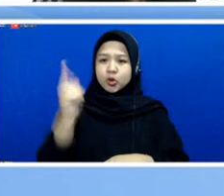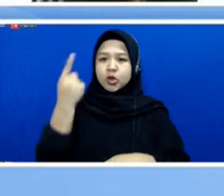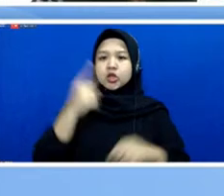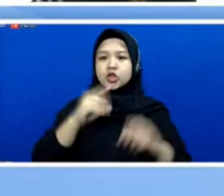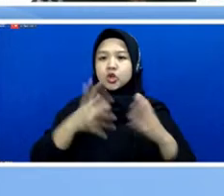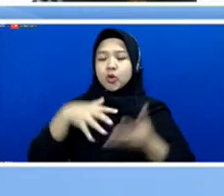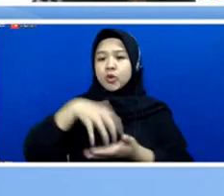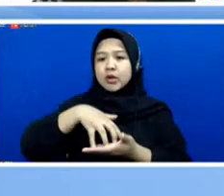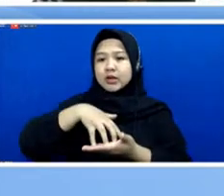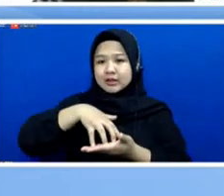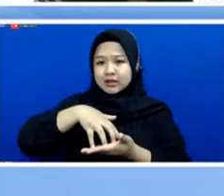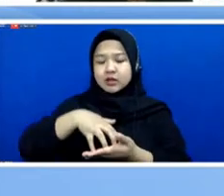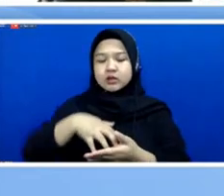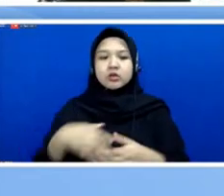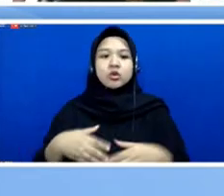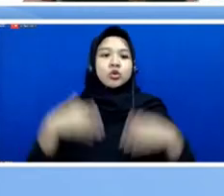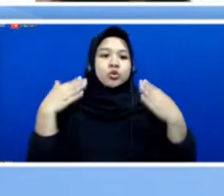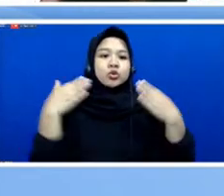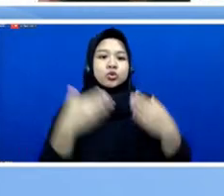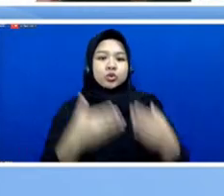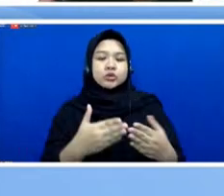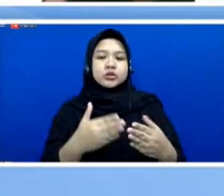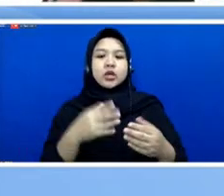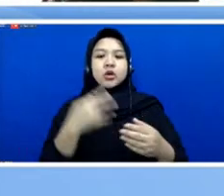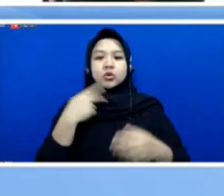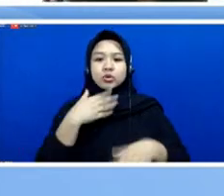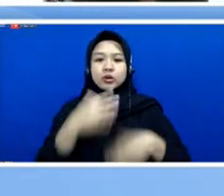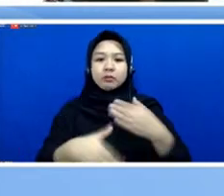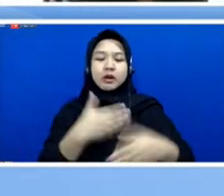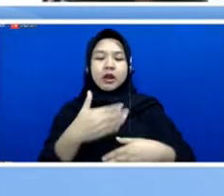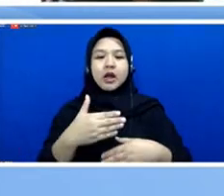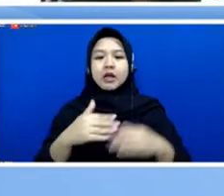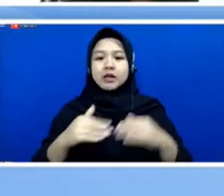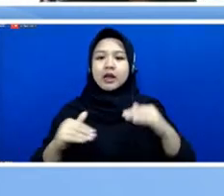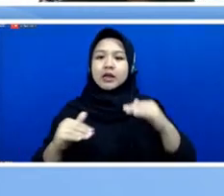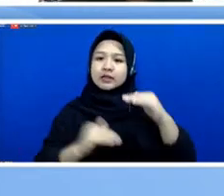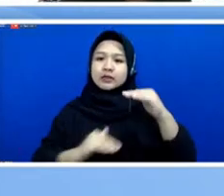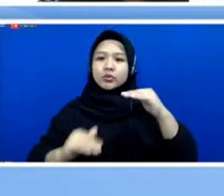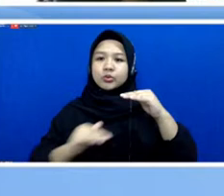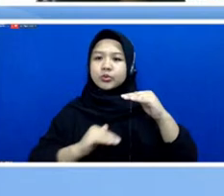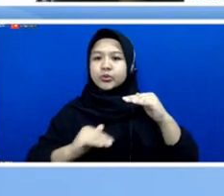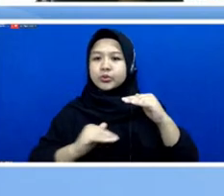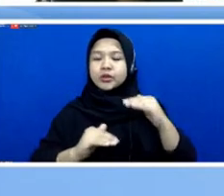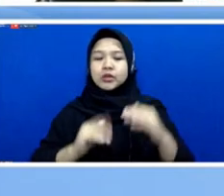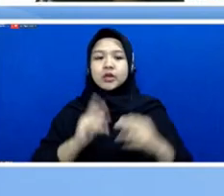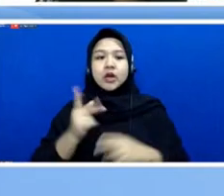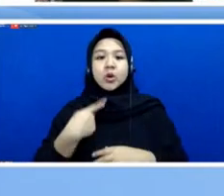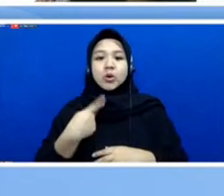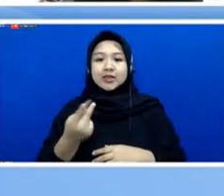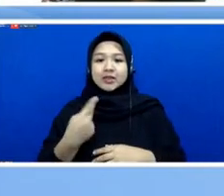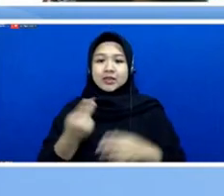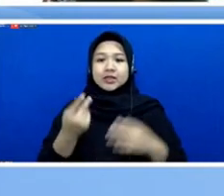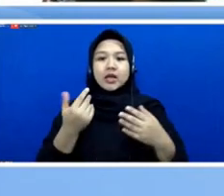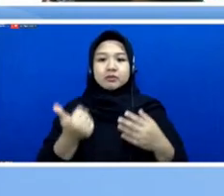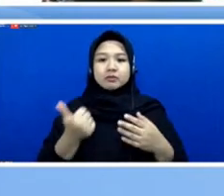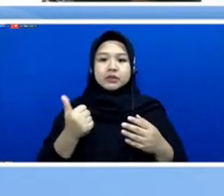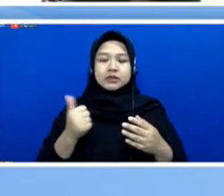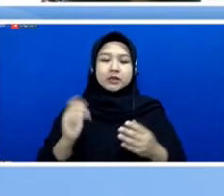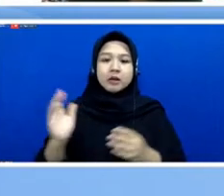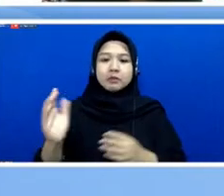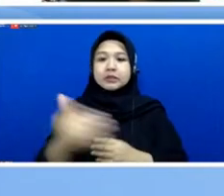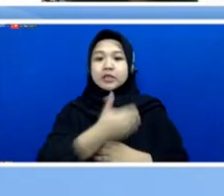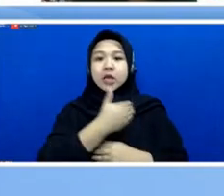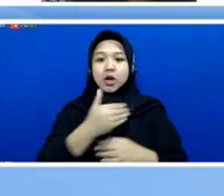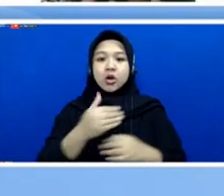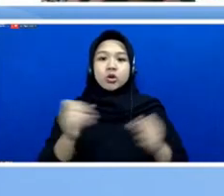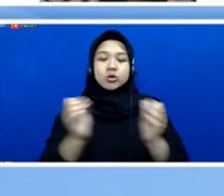rentan, terutama di penanganan di hulu. Jadi, apabila kita sudah bisa menjangkau